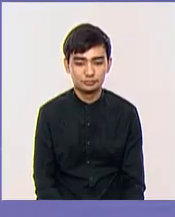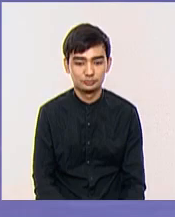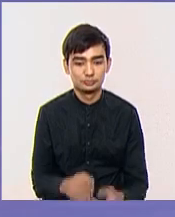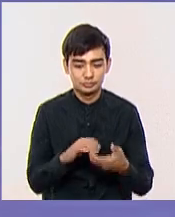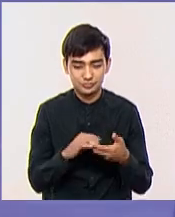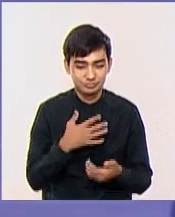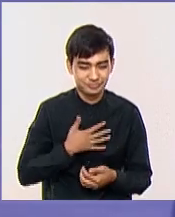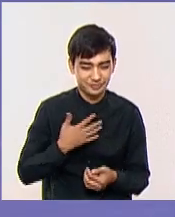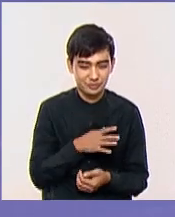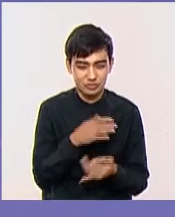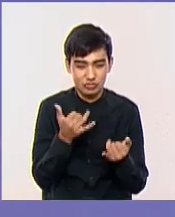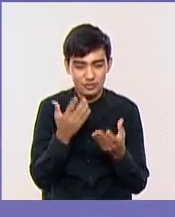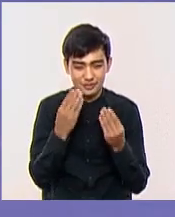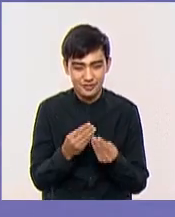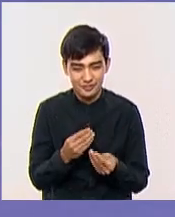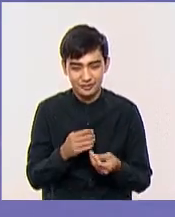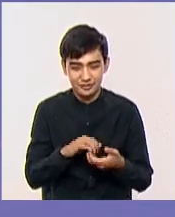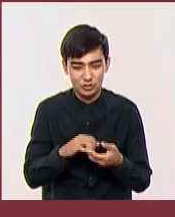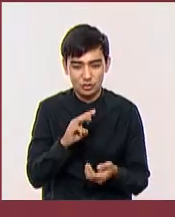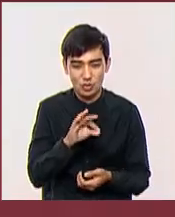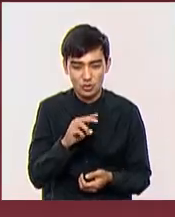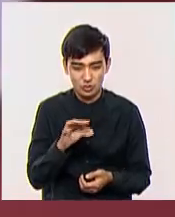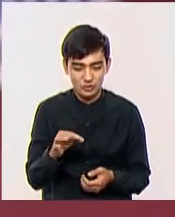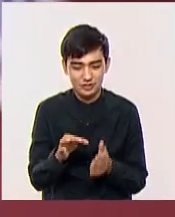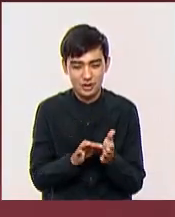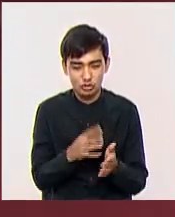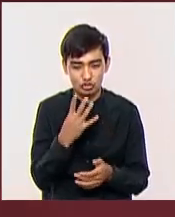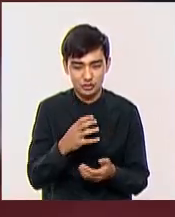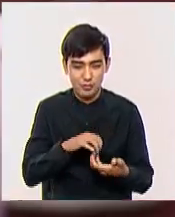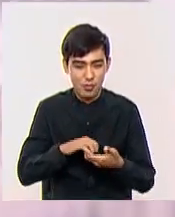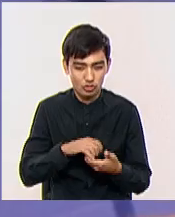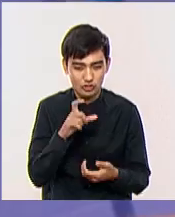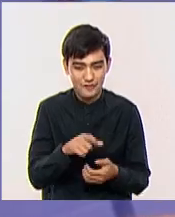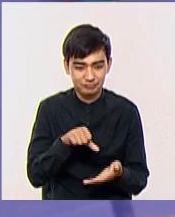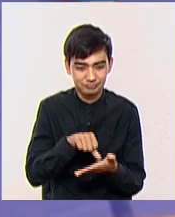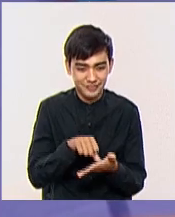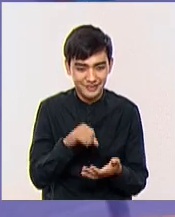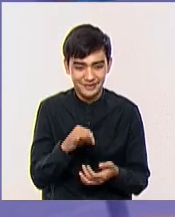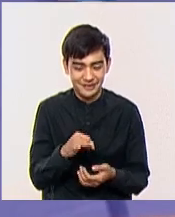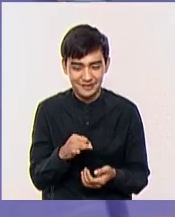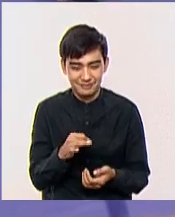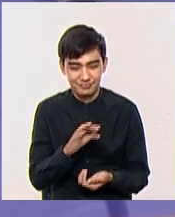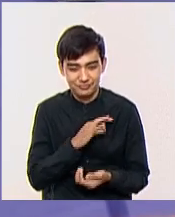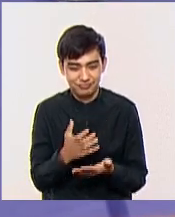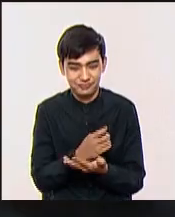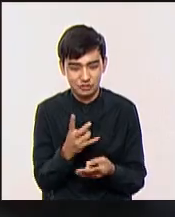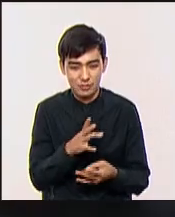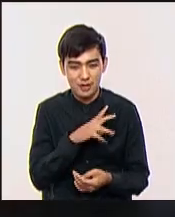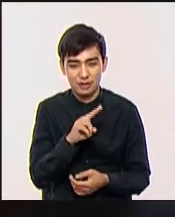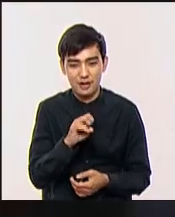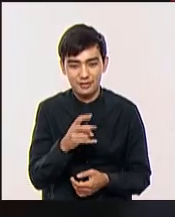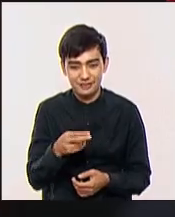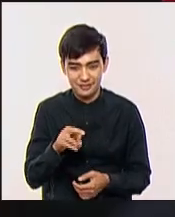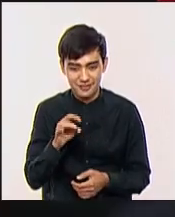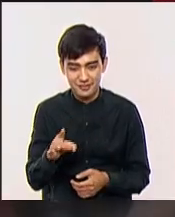Напряженным и волнительным был сегодняшний день Олимпиады в Токио. Сразу четыре борца вышли на ковер, чтобы завоевать почетные медали. Но Данияр Кайсанов